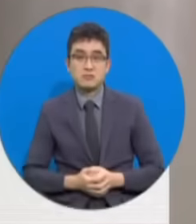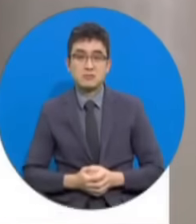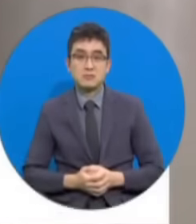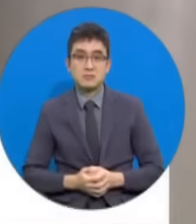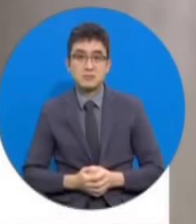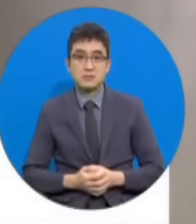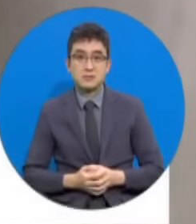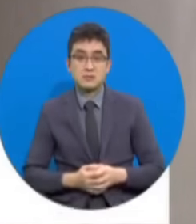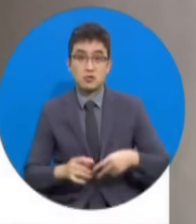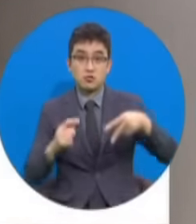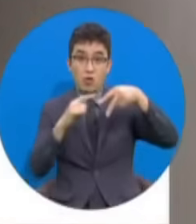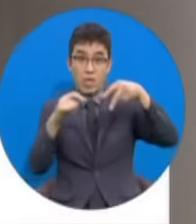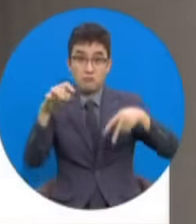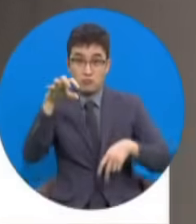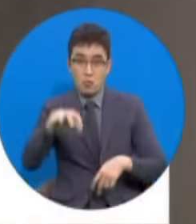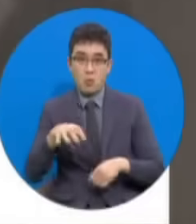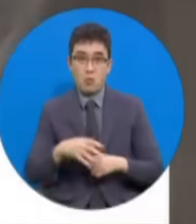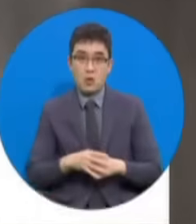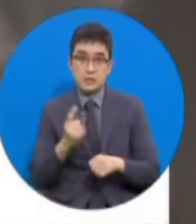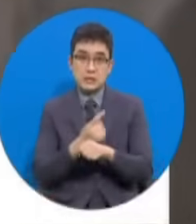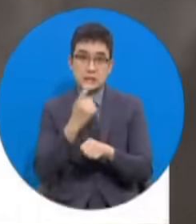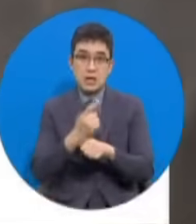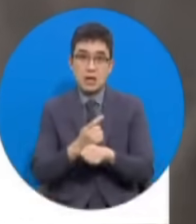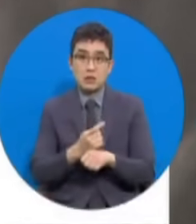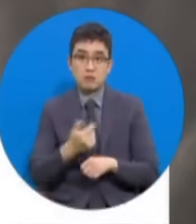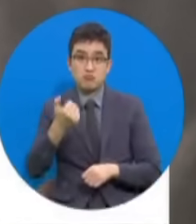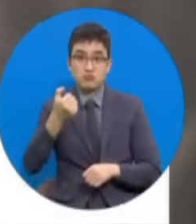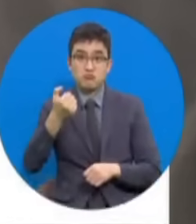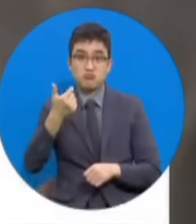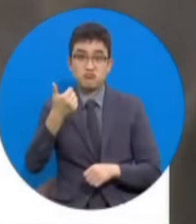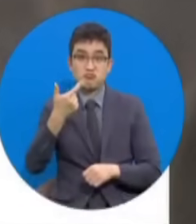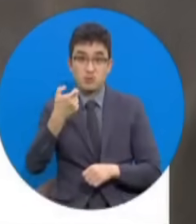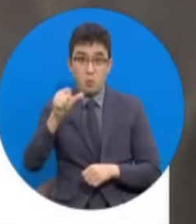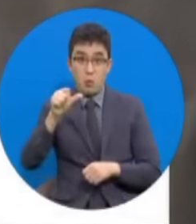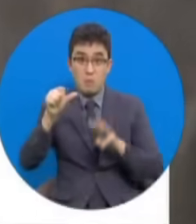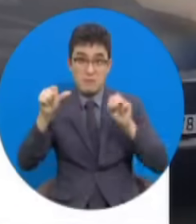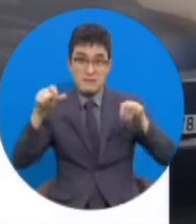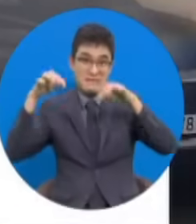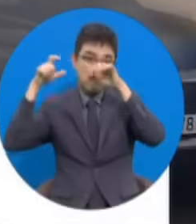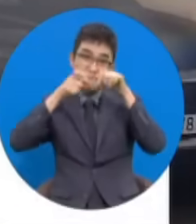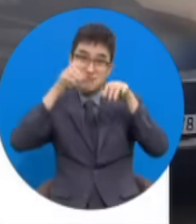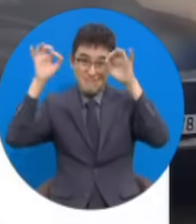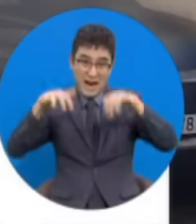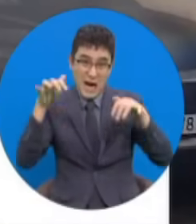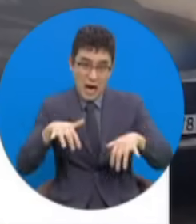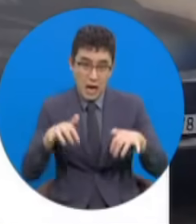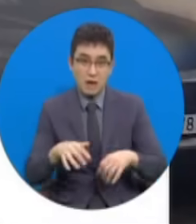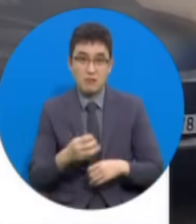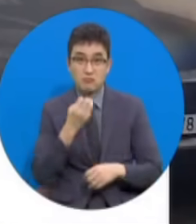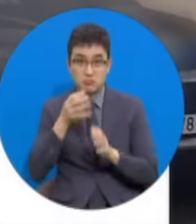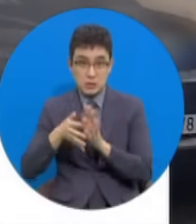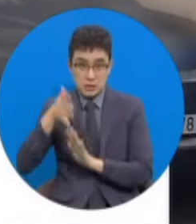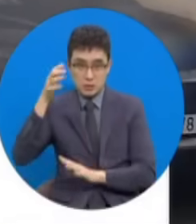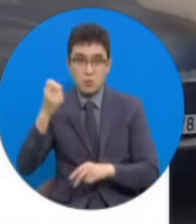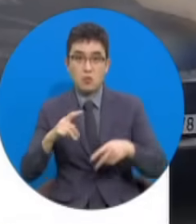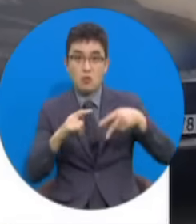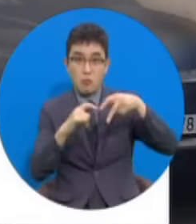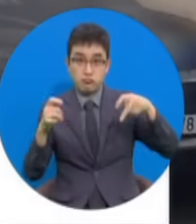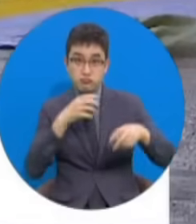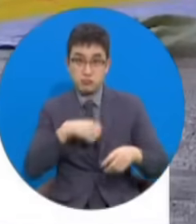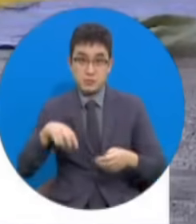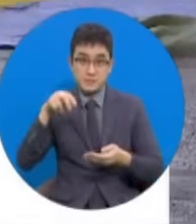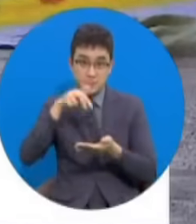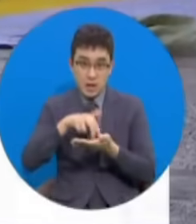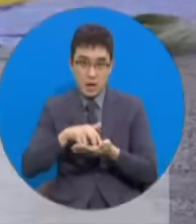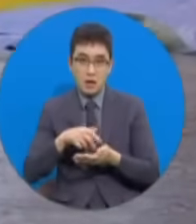서대문구엔 시간당 65mm의 비가 쏟아지고 있었는데요. 서울시와 서대문구는 폭우로 지반이 약해져 축대가